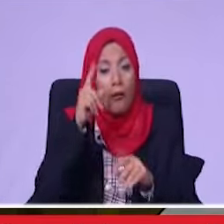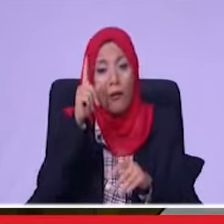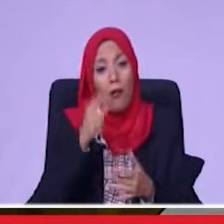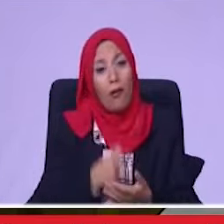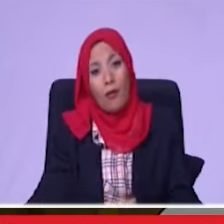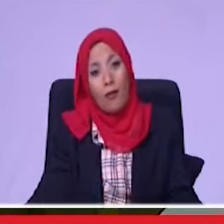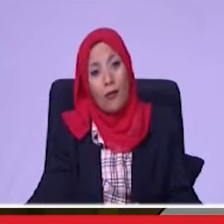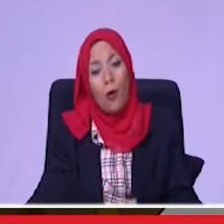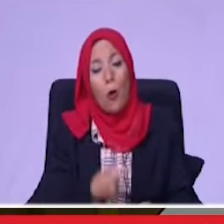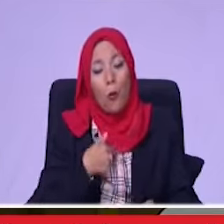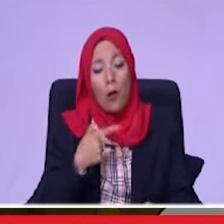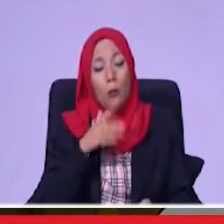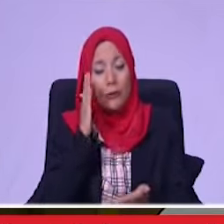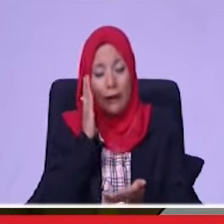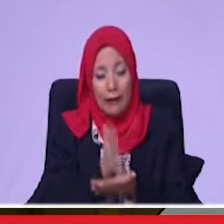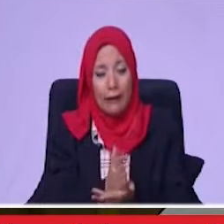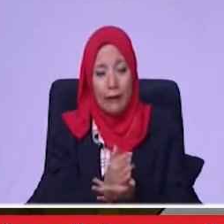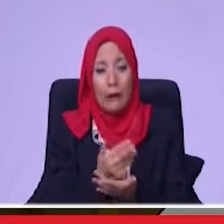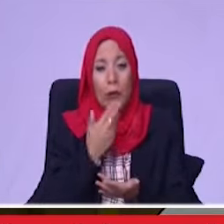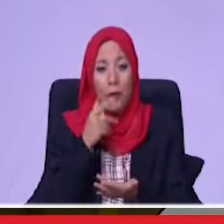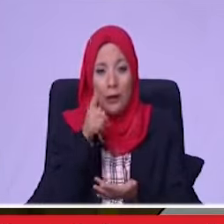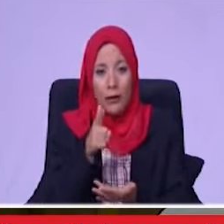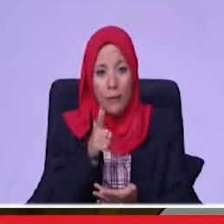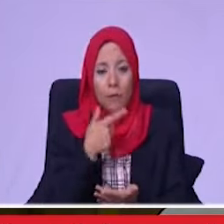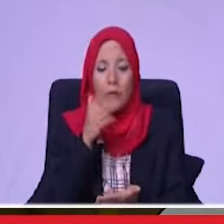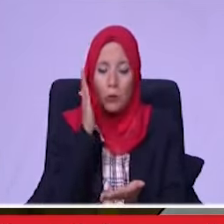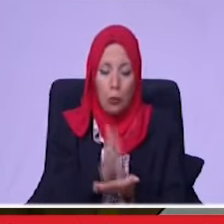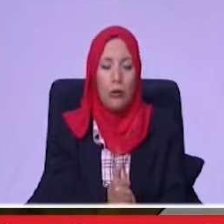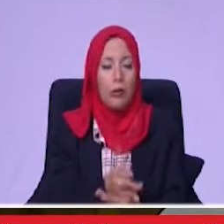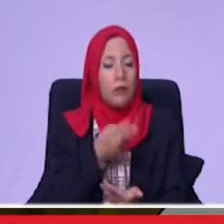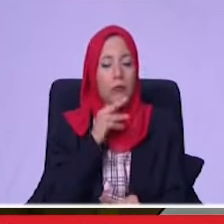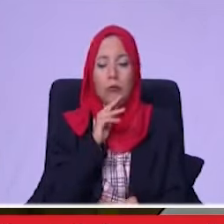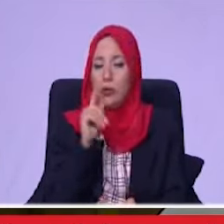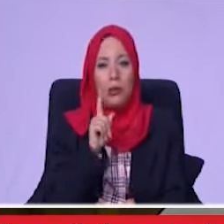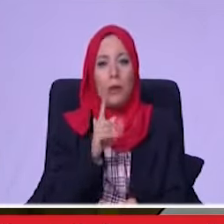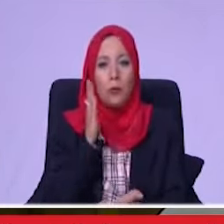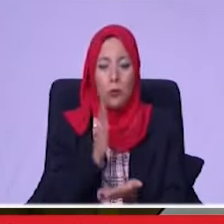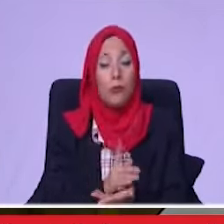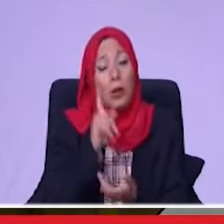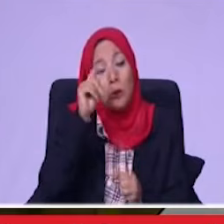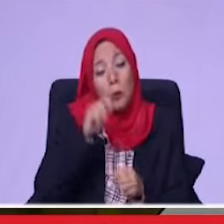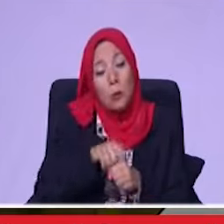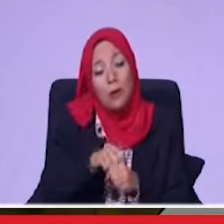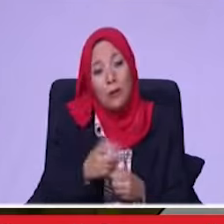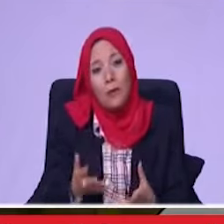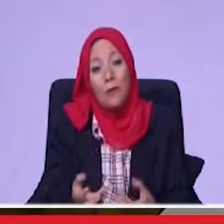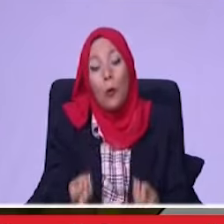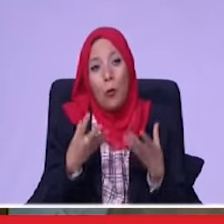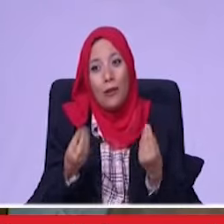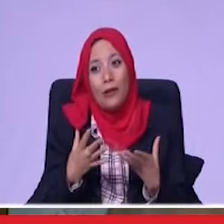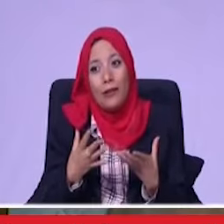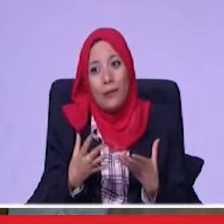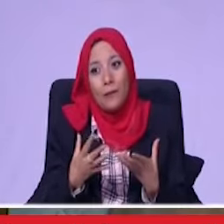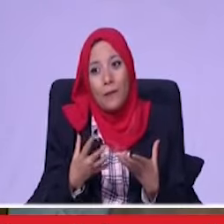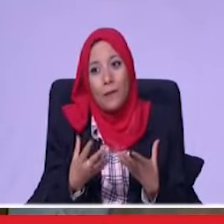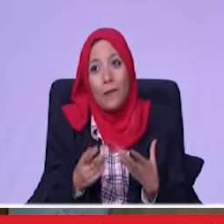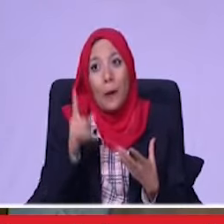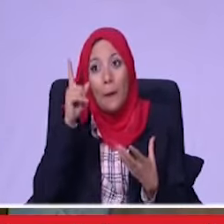وانا متاكد ان الحاله اللي قدامي يعني صادقه، لكن سبحان الله. نورت يا حاج، الله يبارك فيك،